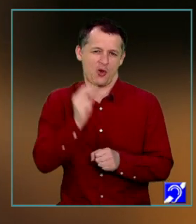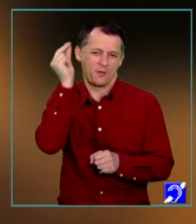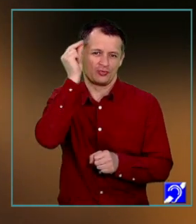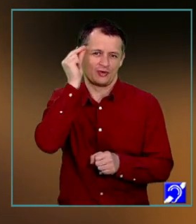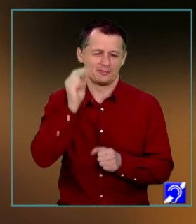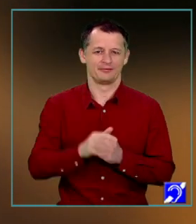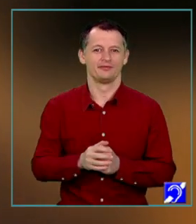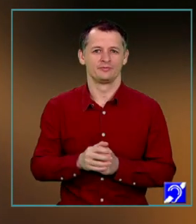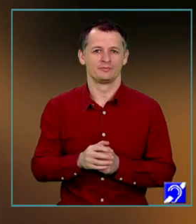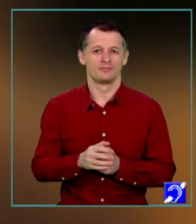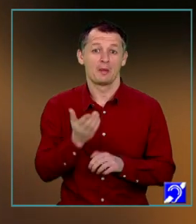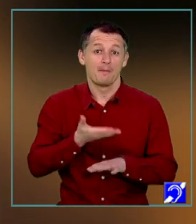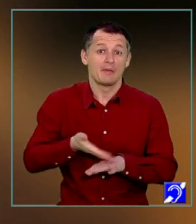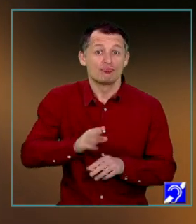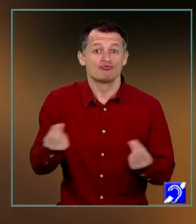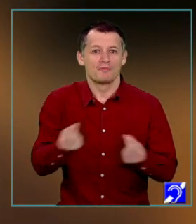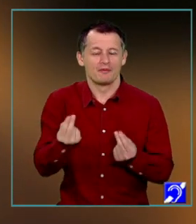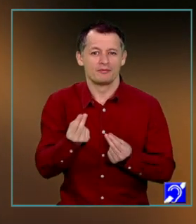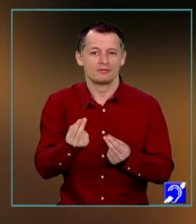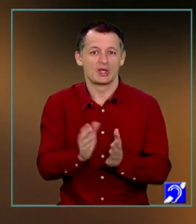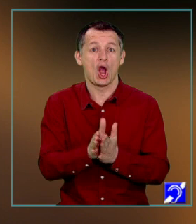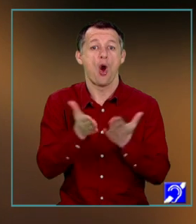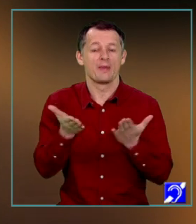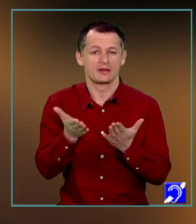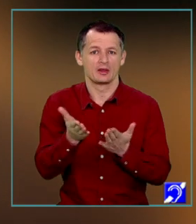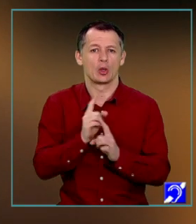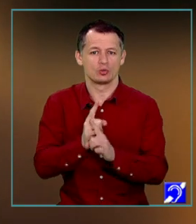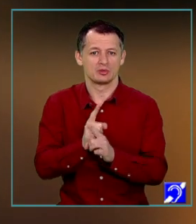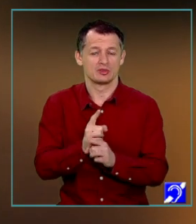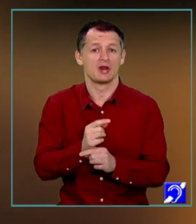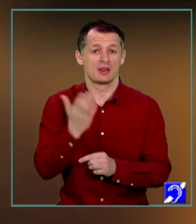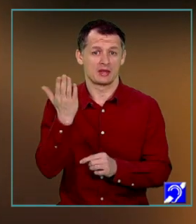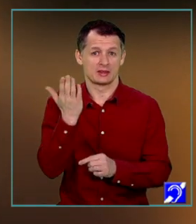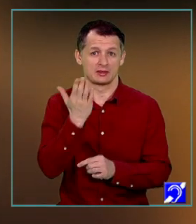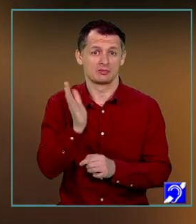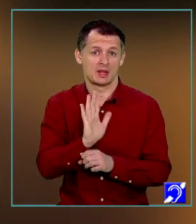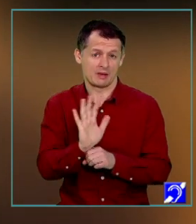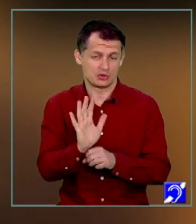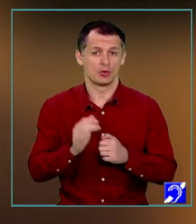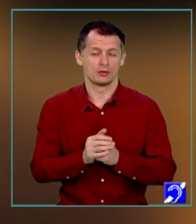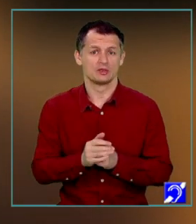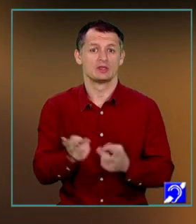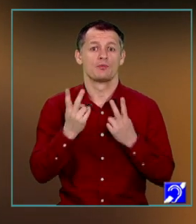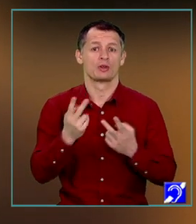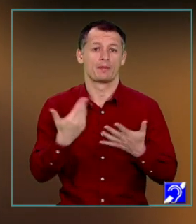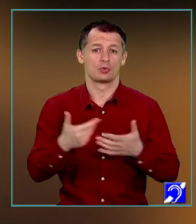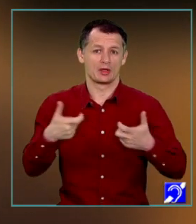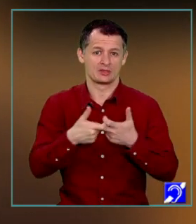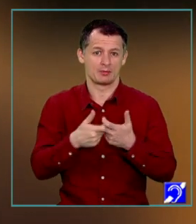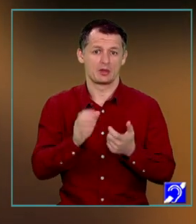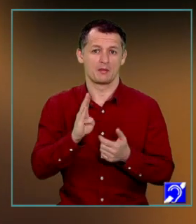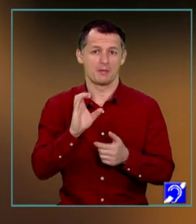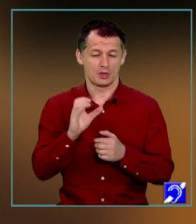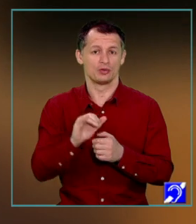vacanță. Mai e ceva. Obiectele la care sunt lecțiile de la televizor sunt cele care vor conta pentru bacalaureat și pentru